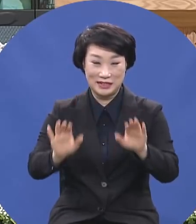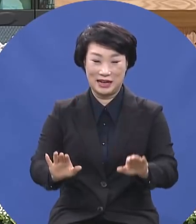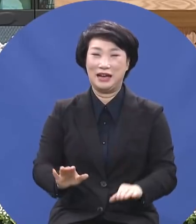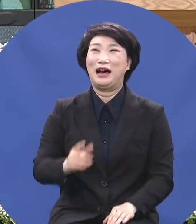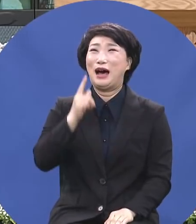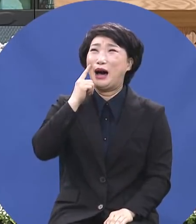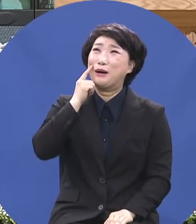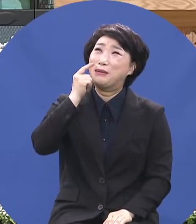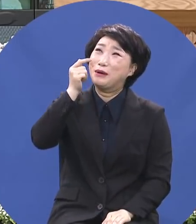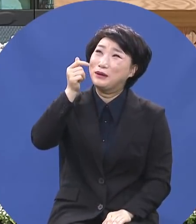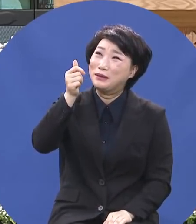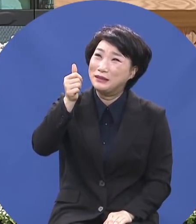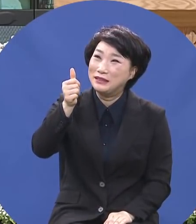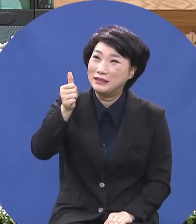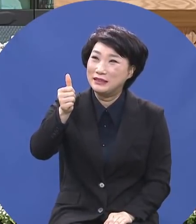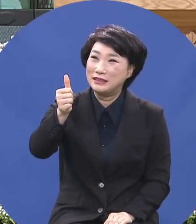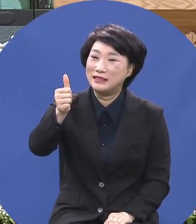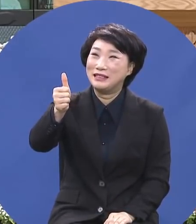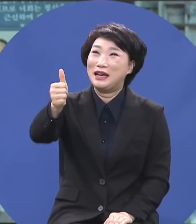아버지